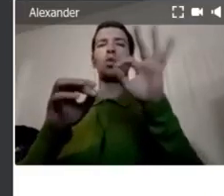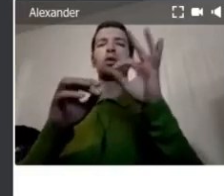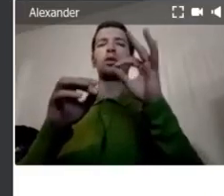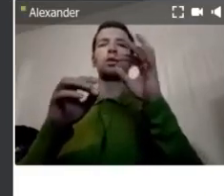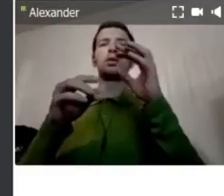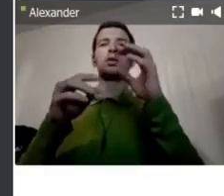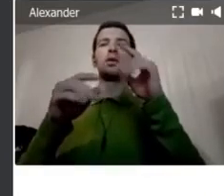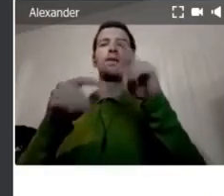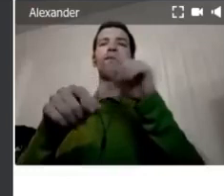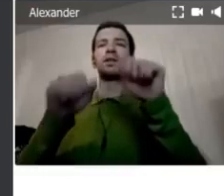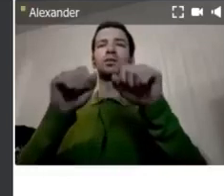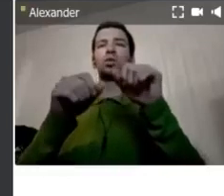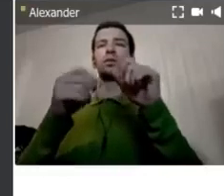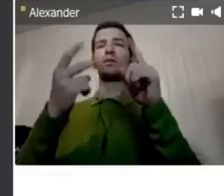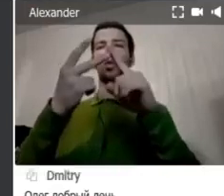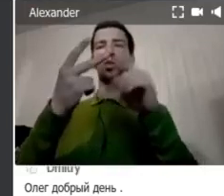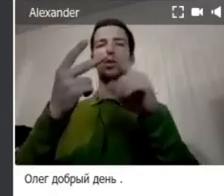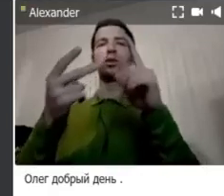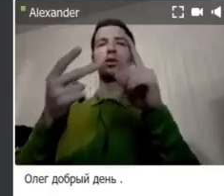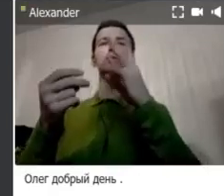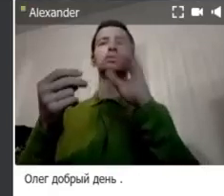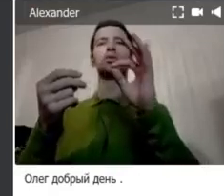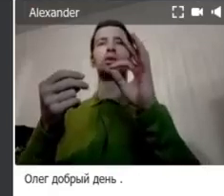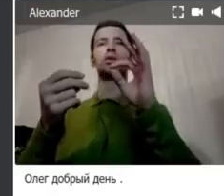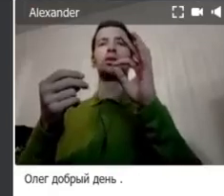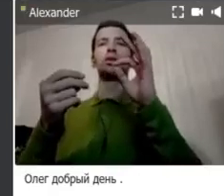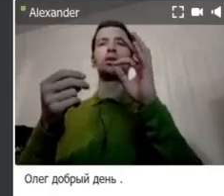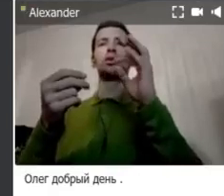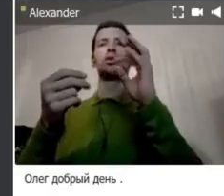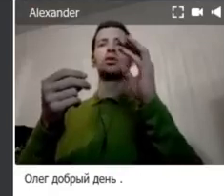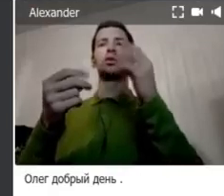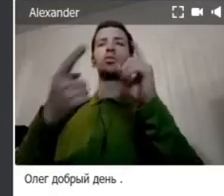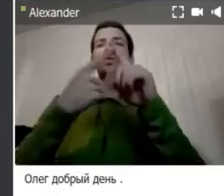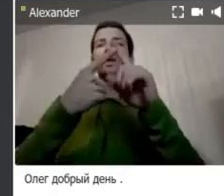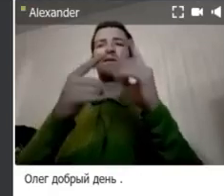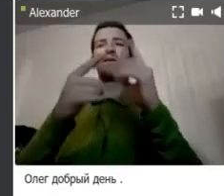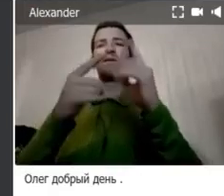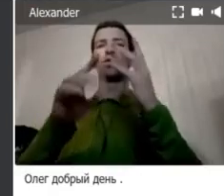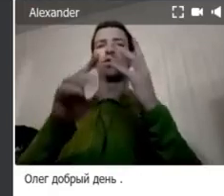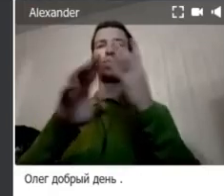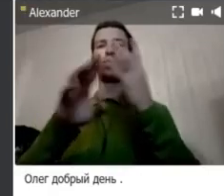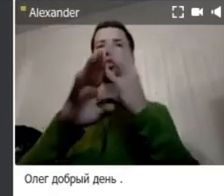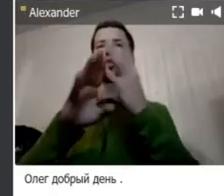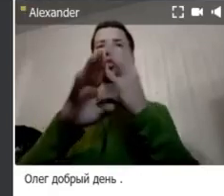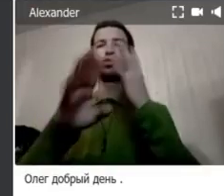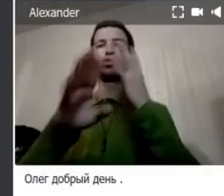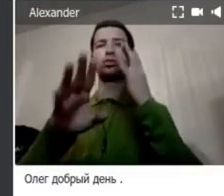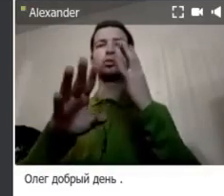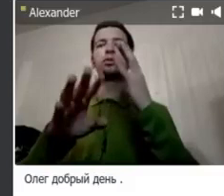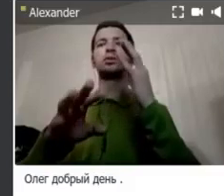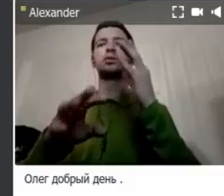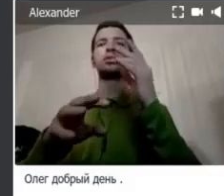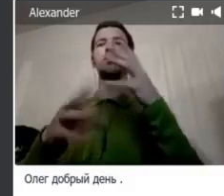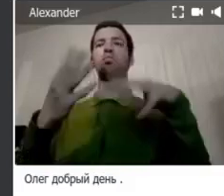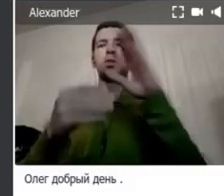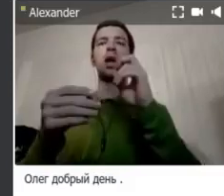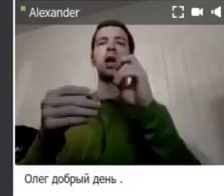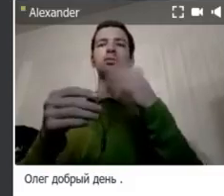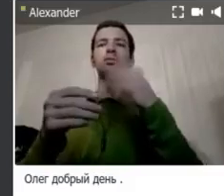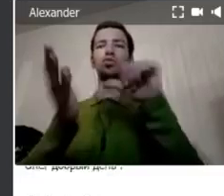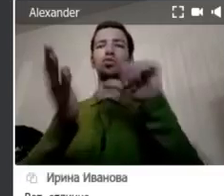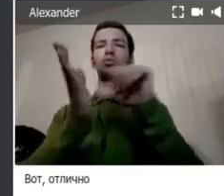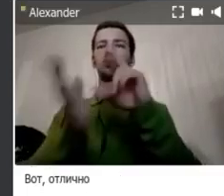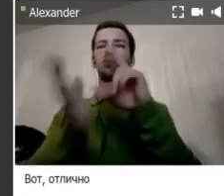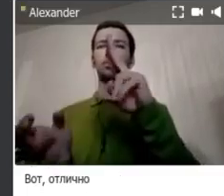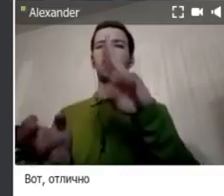другой возможности. Да, Александр, пожалуйста, у себя сделай потише звук. Или, может быть, его отключить, чтобы не